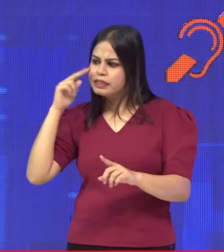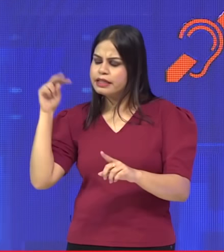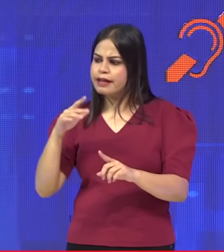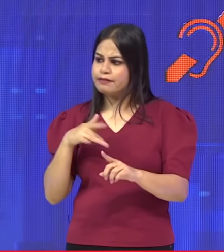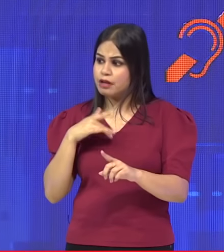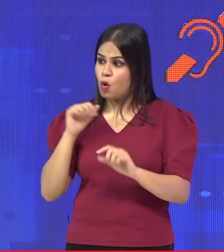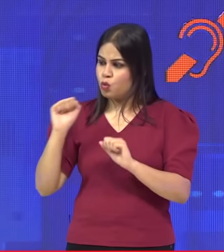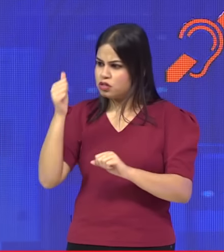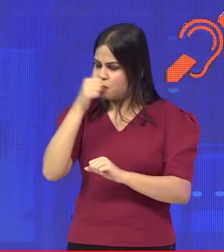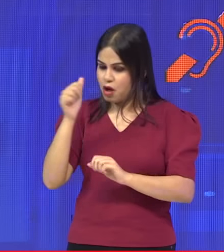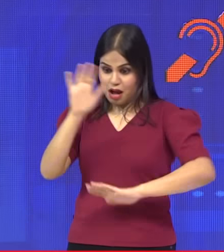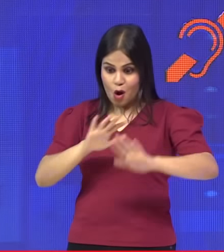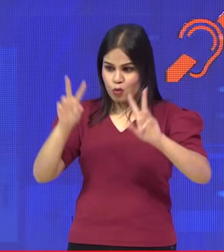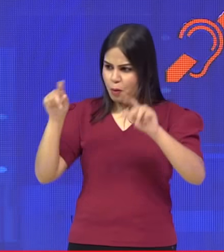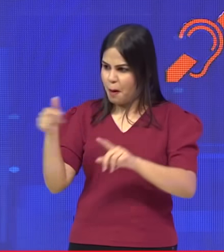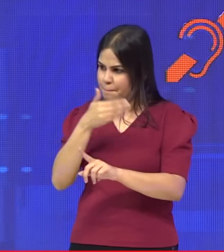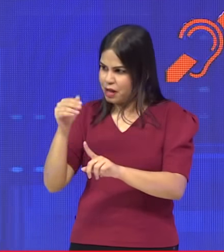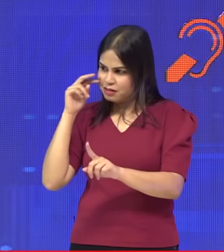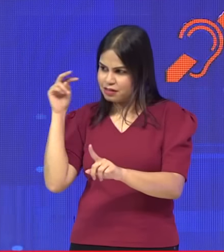वन ऑफ डी बेस्ट